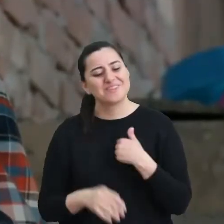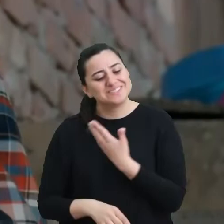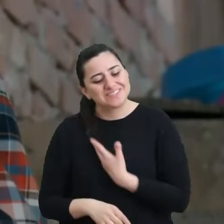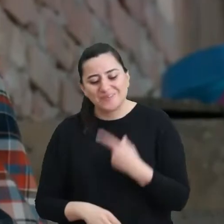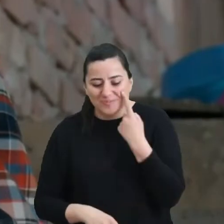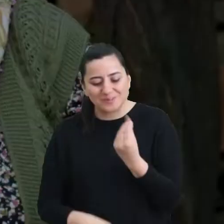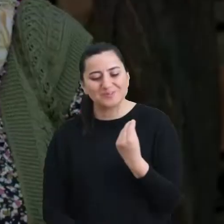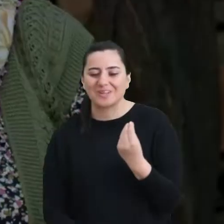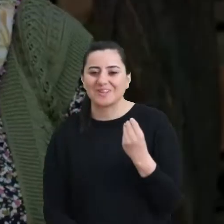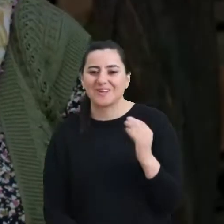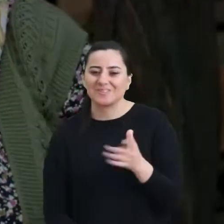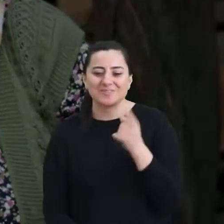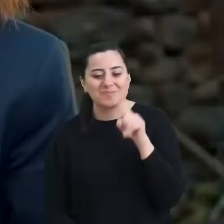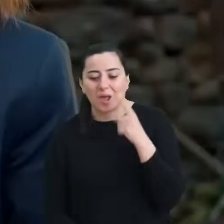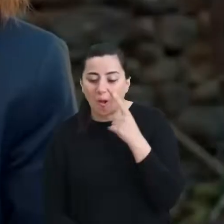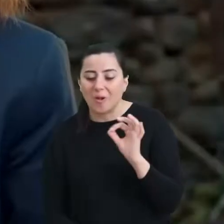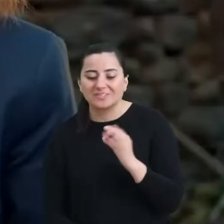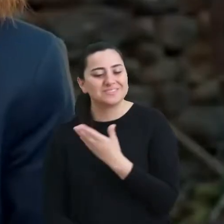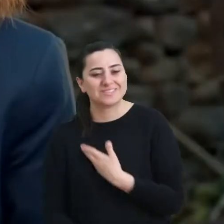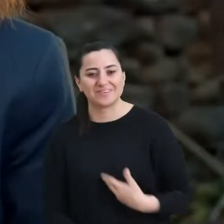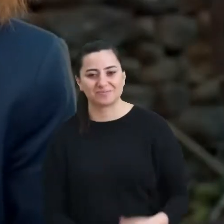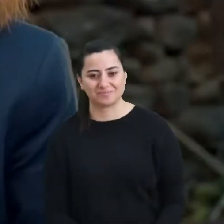gelirdin. Gene görsem gene güzel